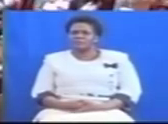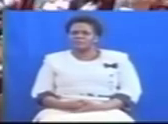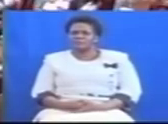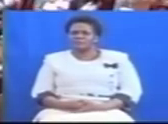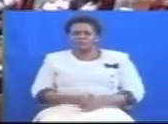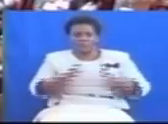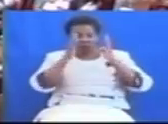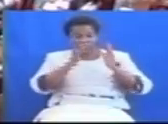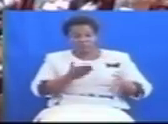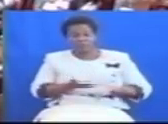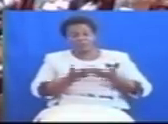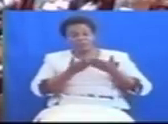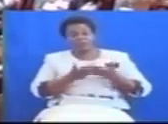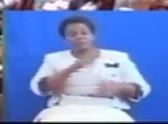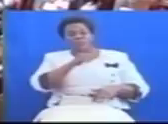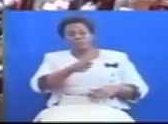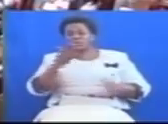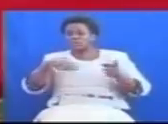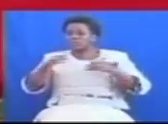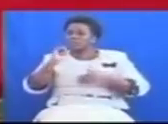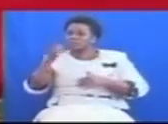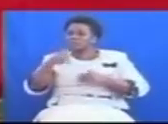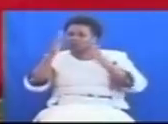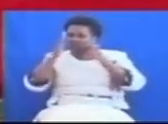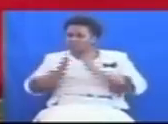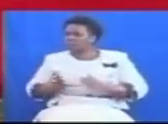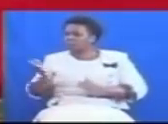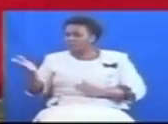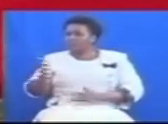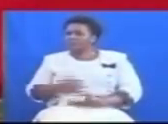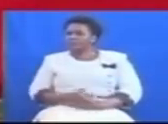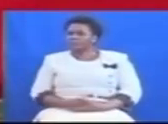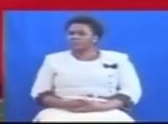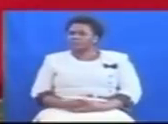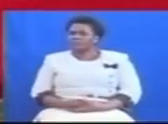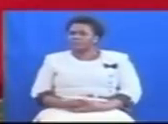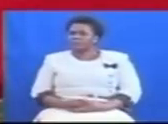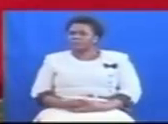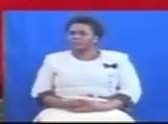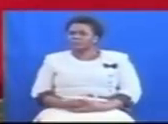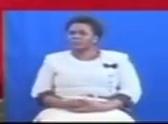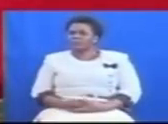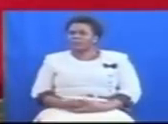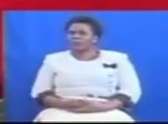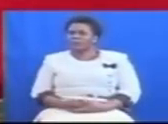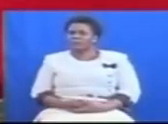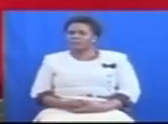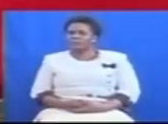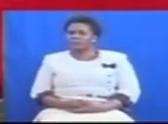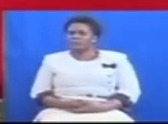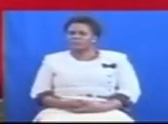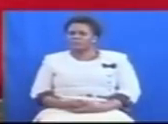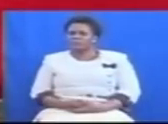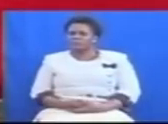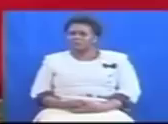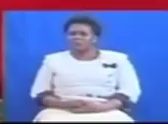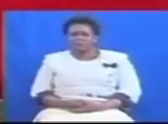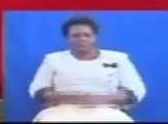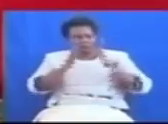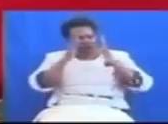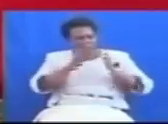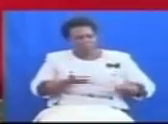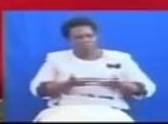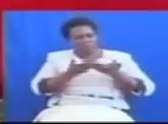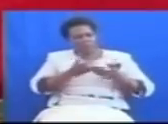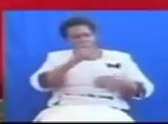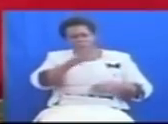Mheshimiwa Naibu Spika, napenda kujibu swala nyongeza la Mheshimiwa Joseph kama ifuatavyo. Mheshimiwa Naibu Spika,